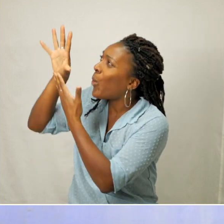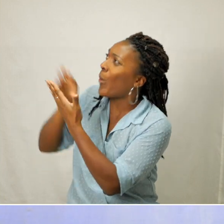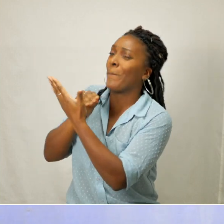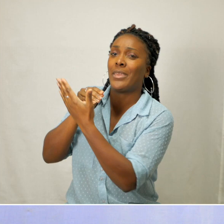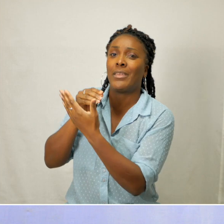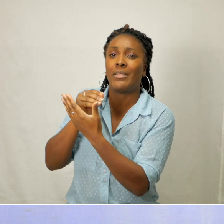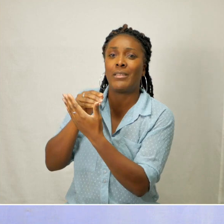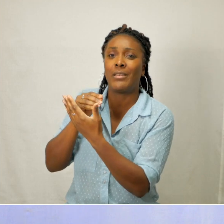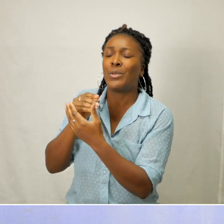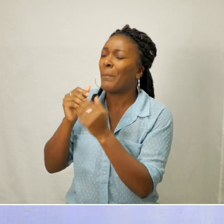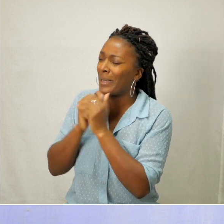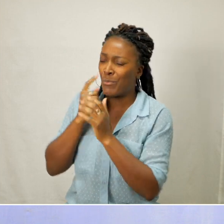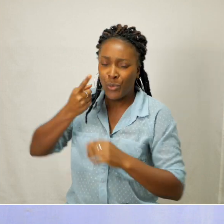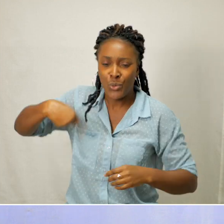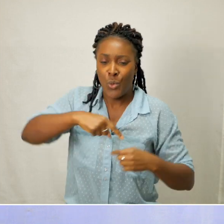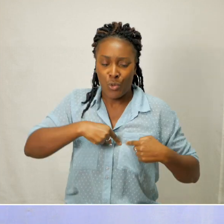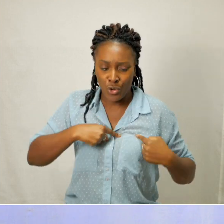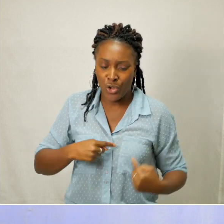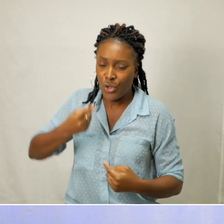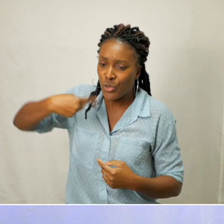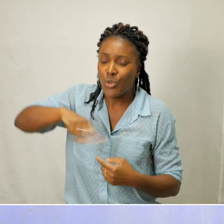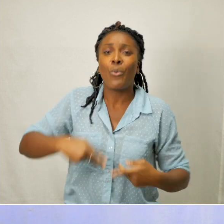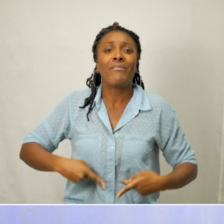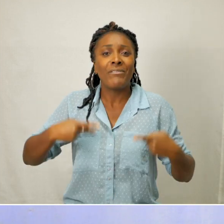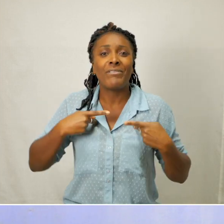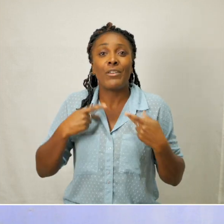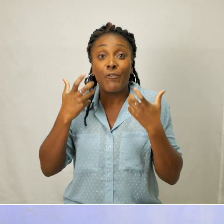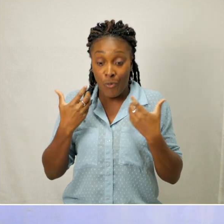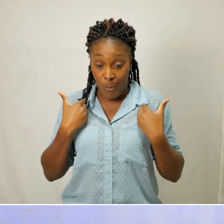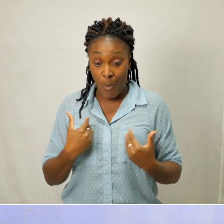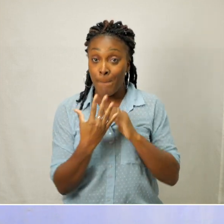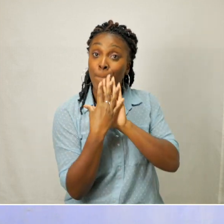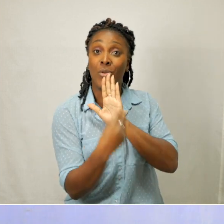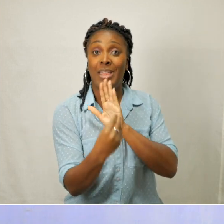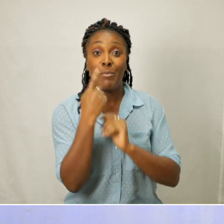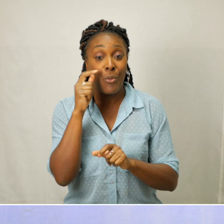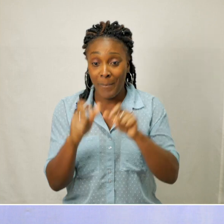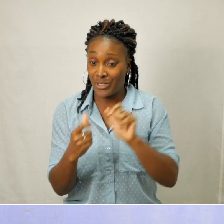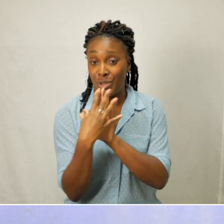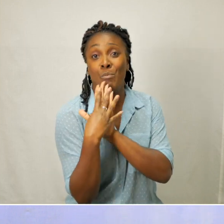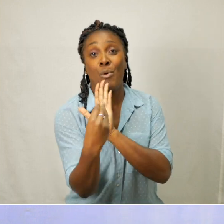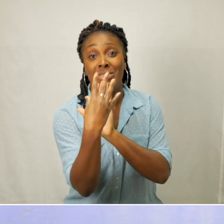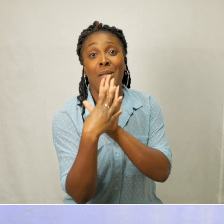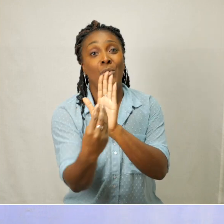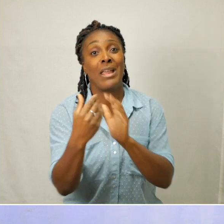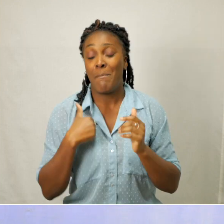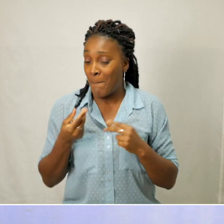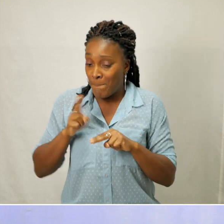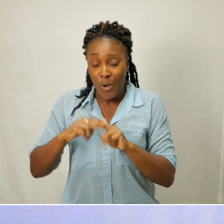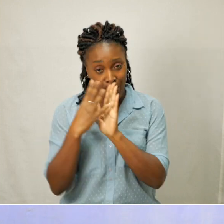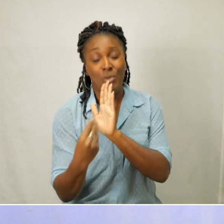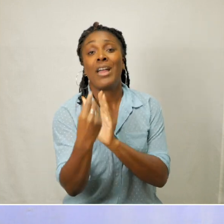prions pour nos cœurs, pour nos vies. Seigneur, nous voulons être des modèles pour ceux qui nous entourent et ceux qui nous suivront derrière. Seigneur, je te